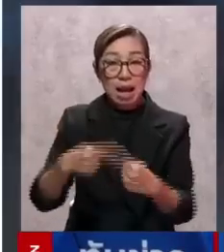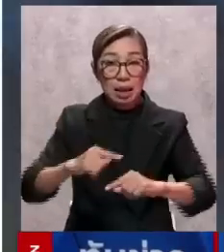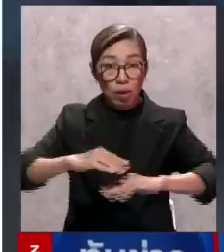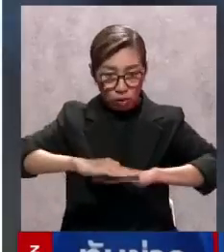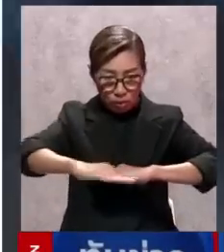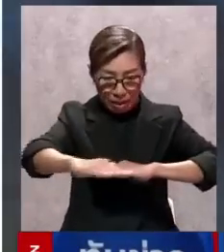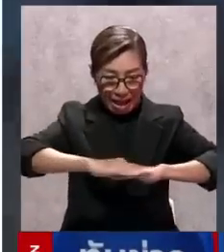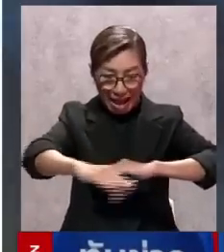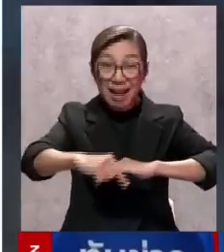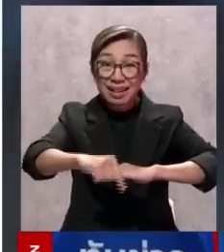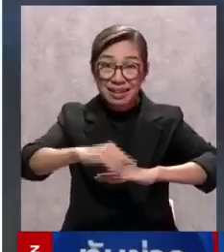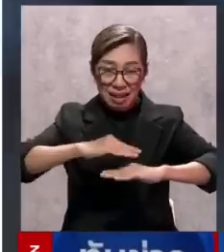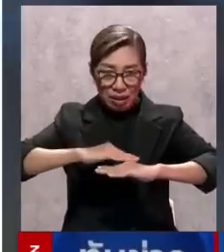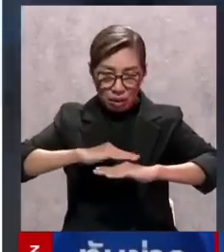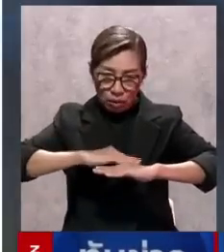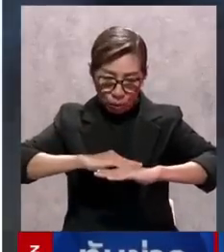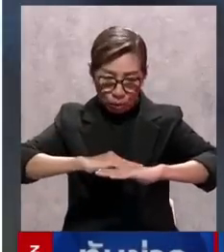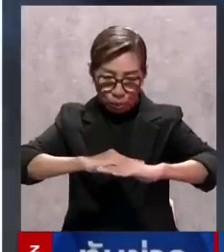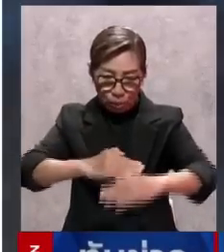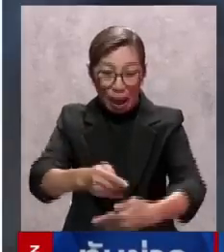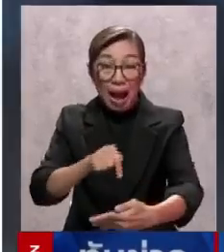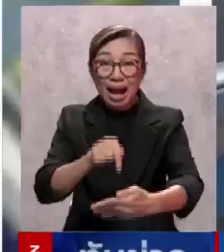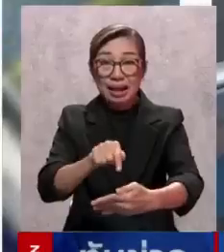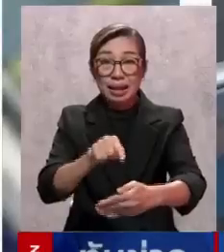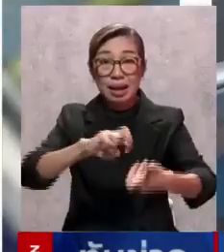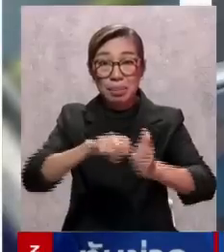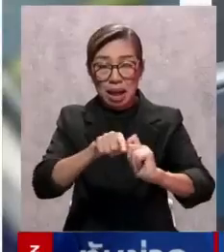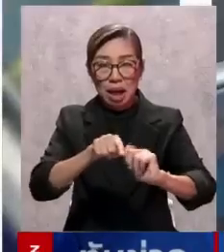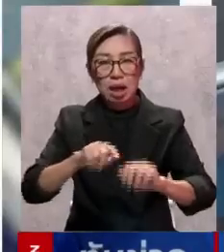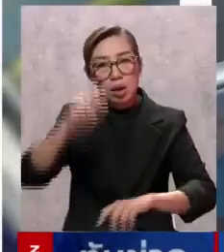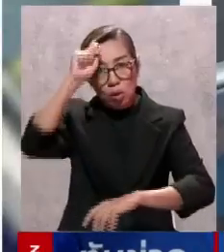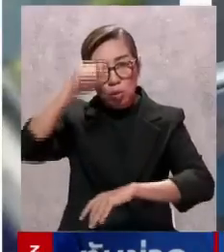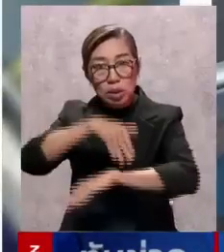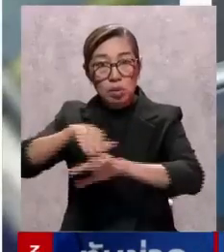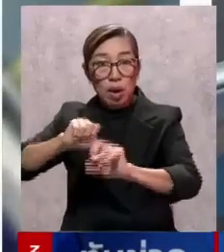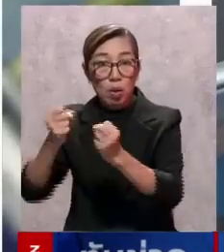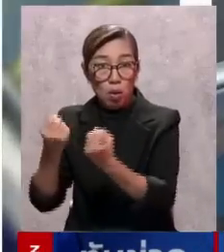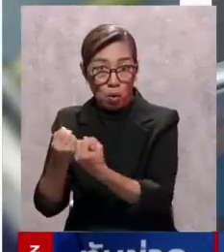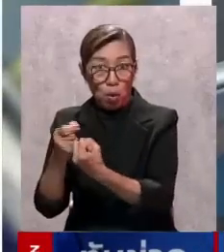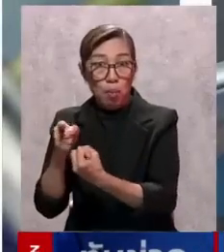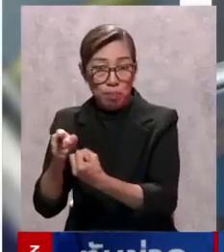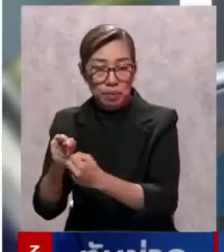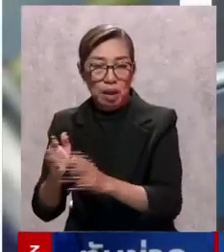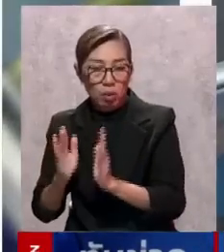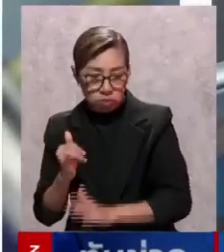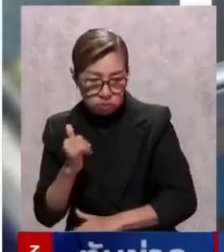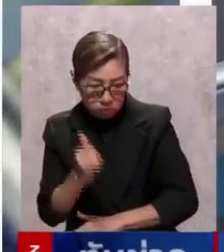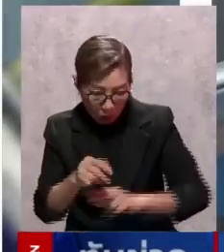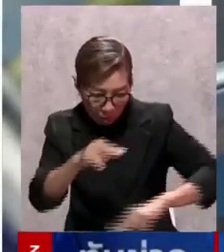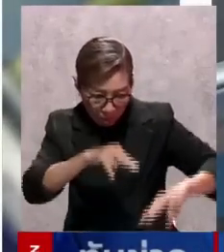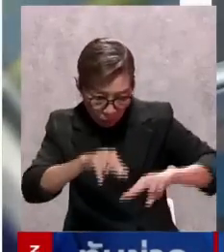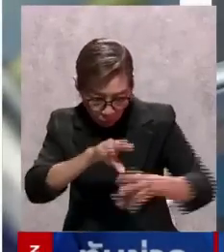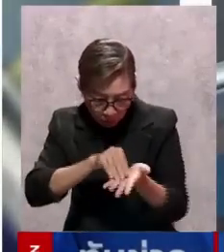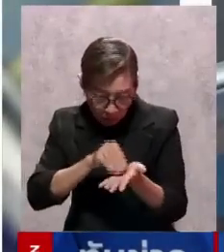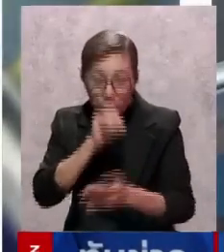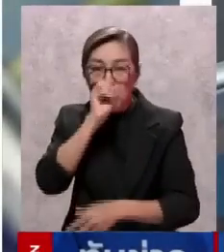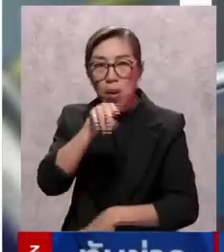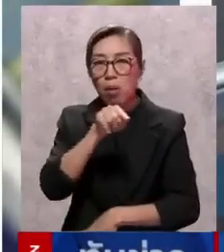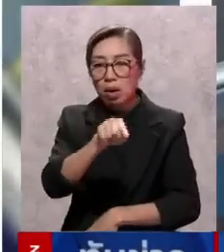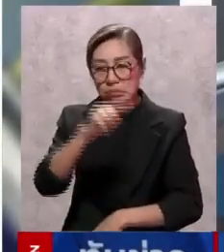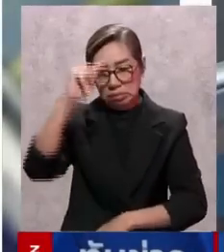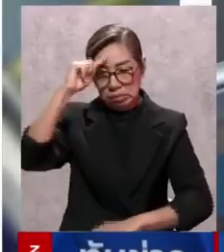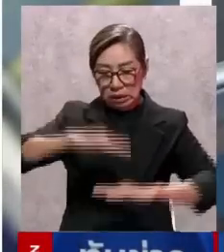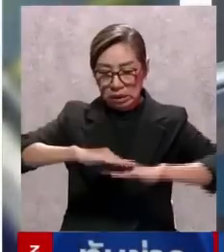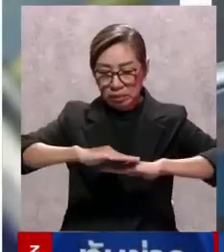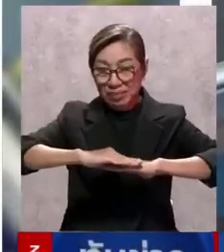ดเหตุตอนนี้เนี่ยมีวิศวกรรมสถานเข้าไปตรวจสอบหลังจากเกิดเหตุแล้วก็มีการลงความเห็นร่วมกันนะคะว่าน่าจะ